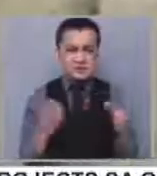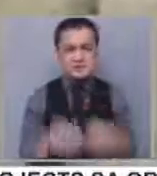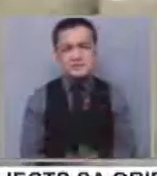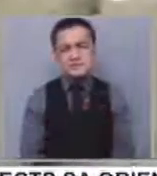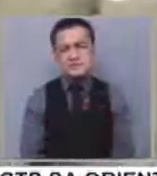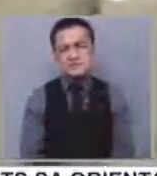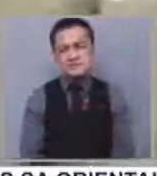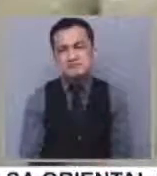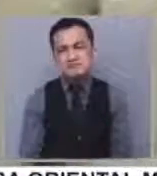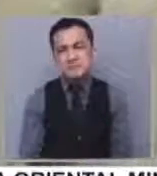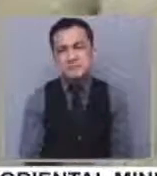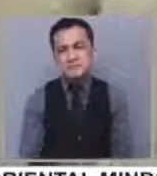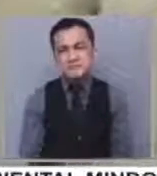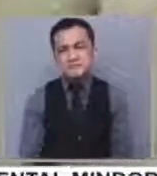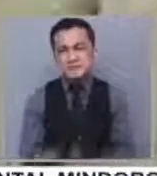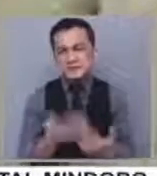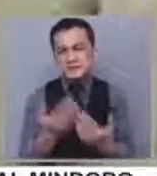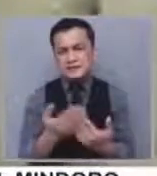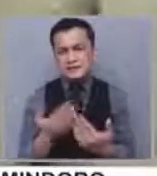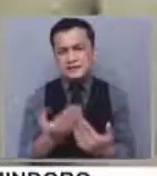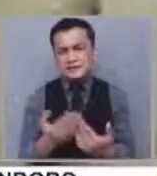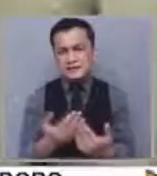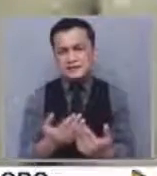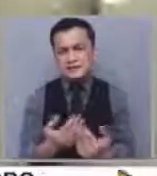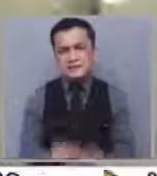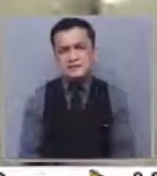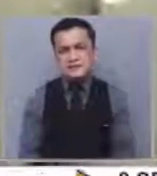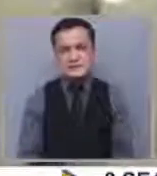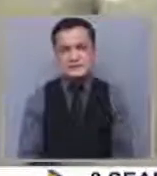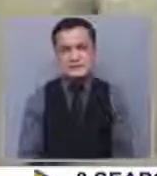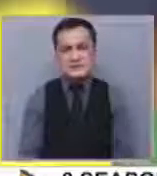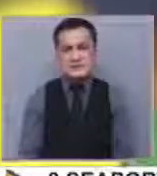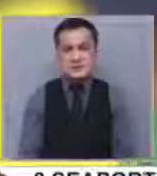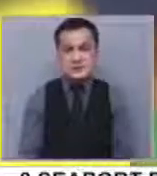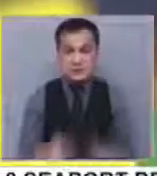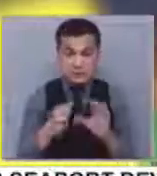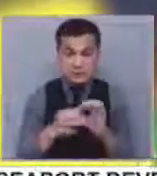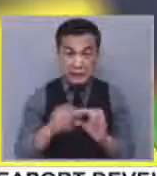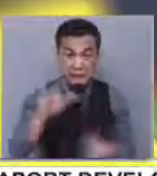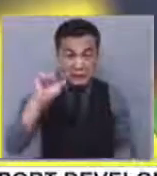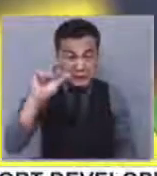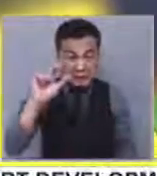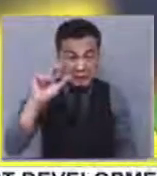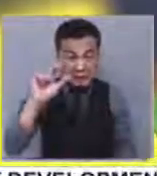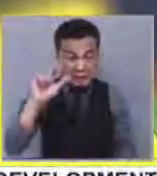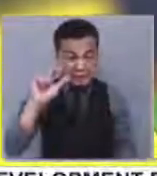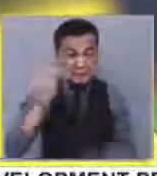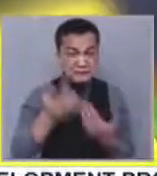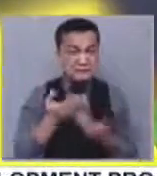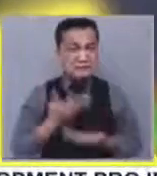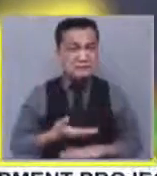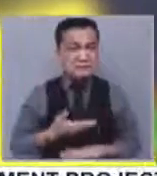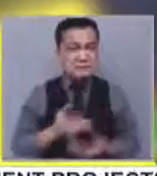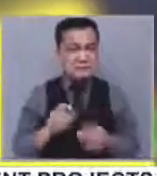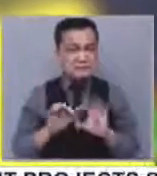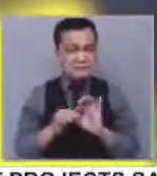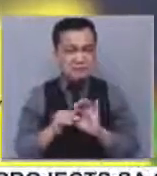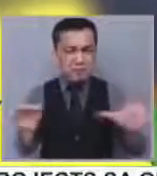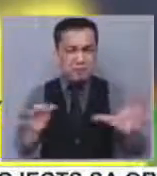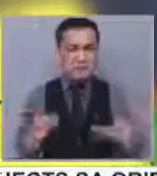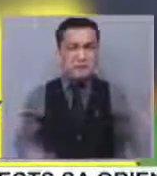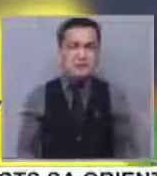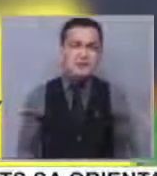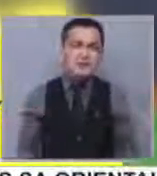Tapos yung iba, magdado ko malit lang para ordinaryo. Kwento naman ni Meljon, dala ng kalasingan